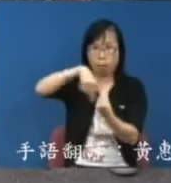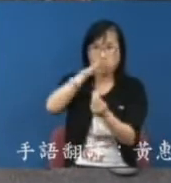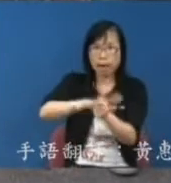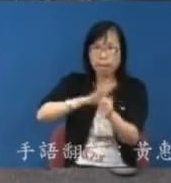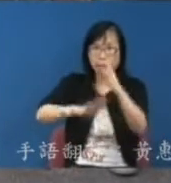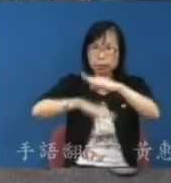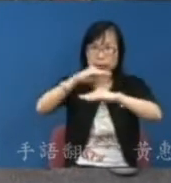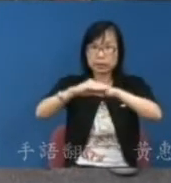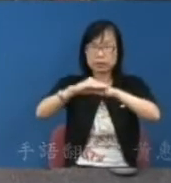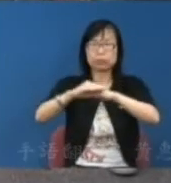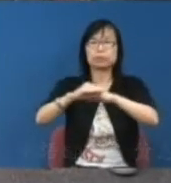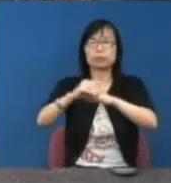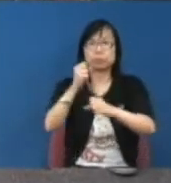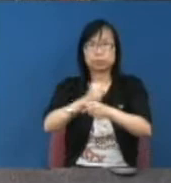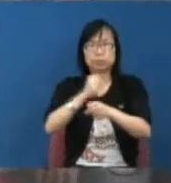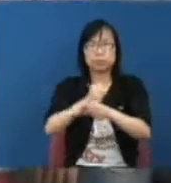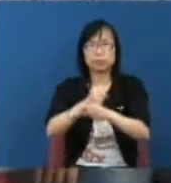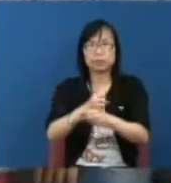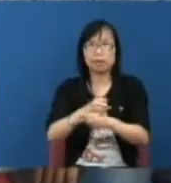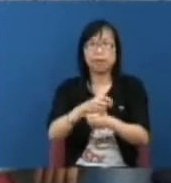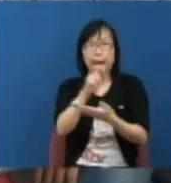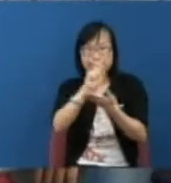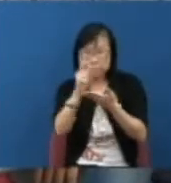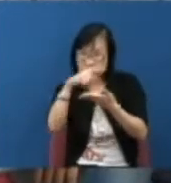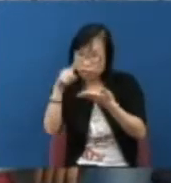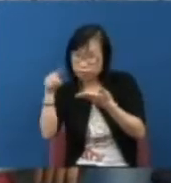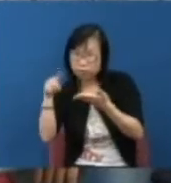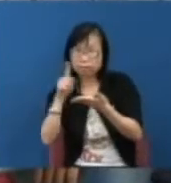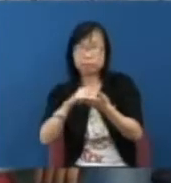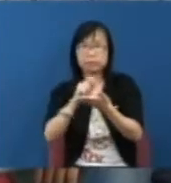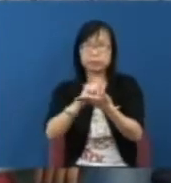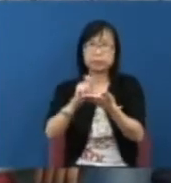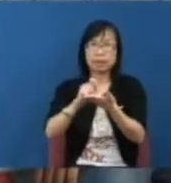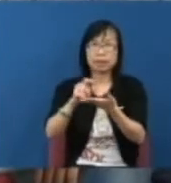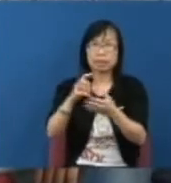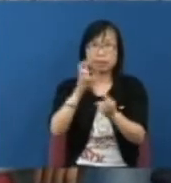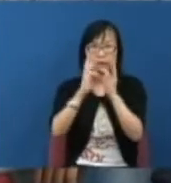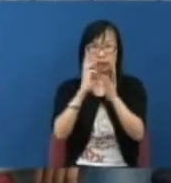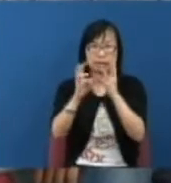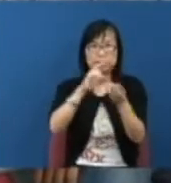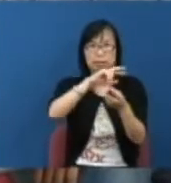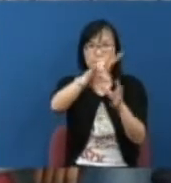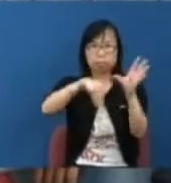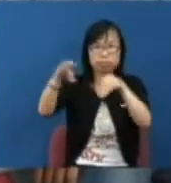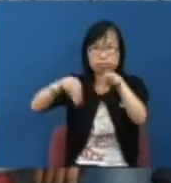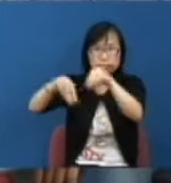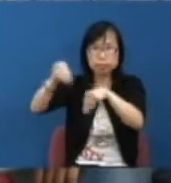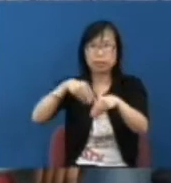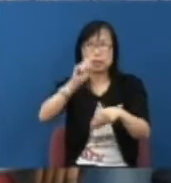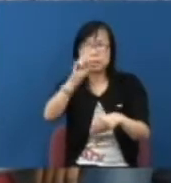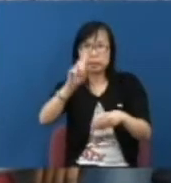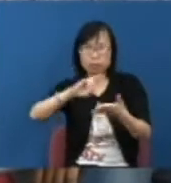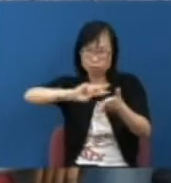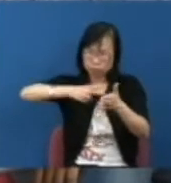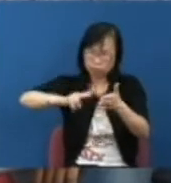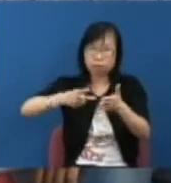就亦都做過一啲問卷啦，亦都做咗一啲資料搜集，係點樣去改善我哋